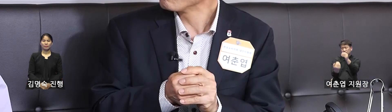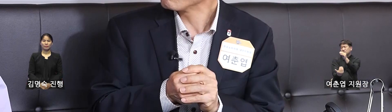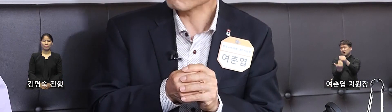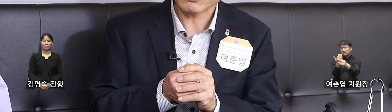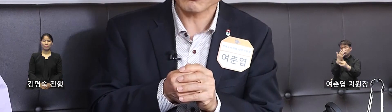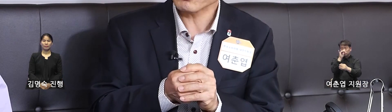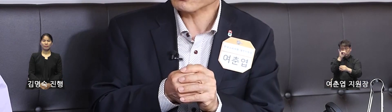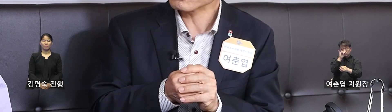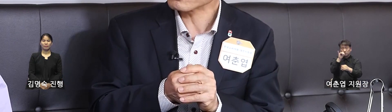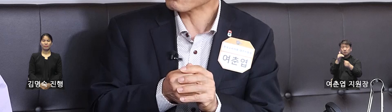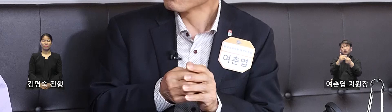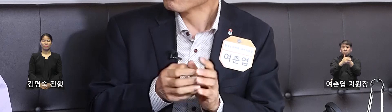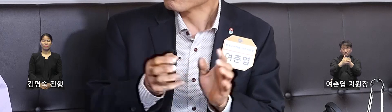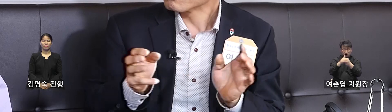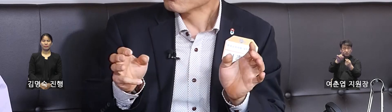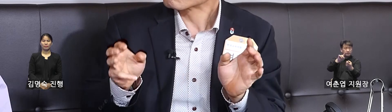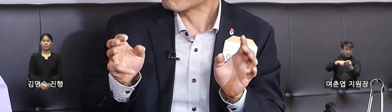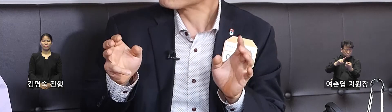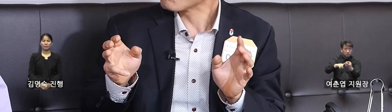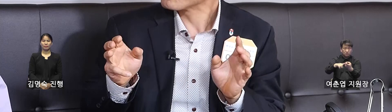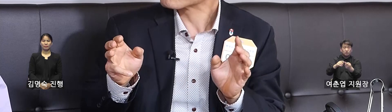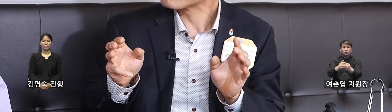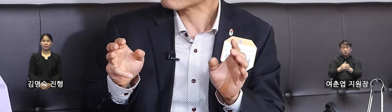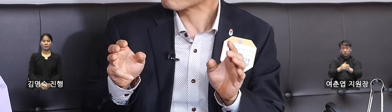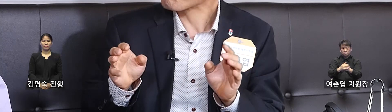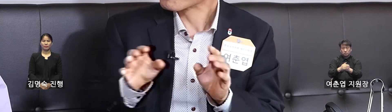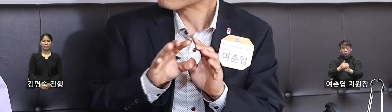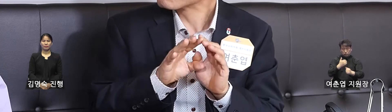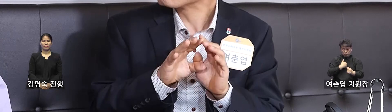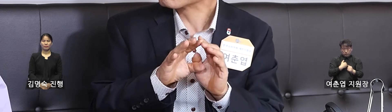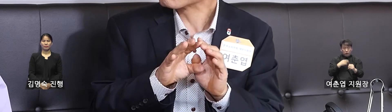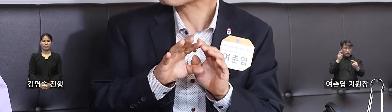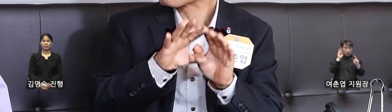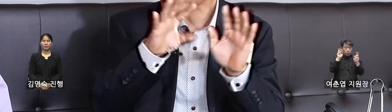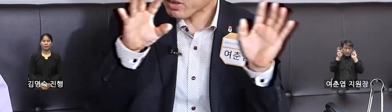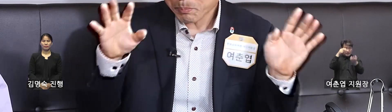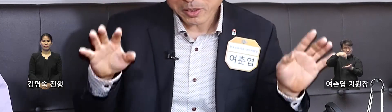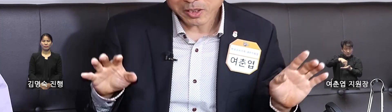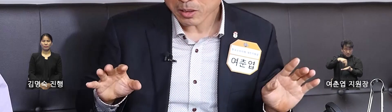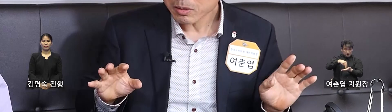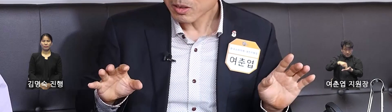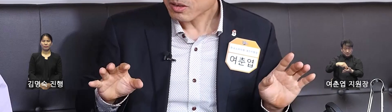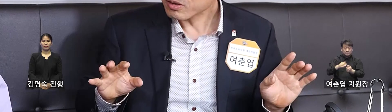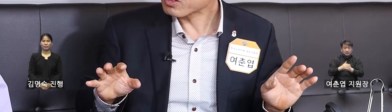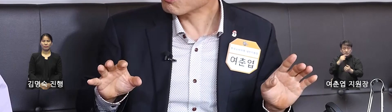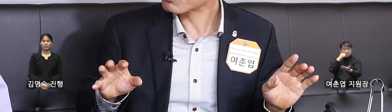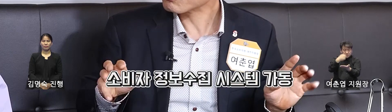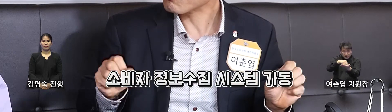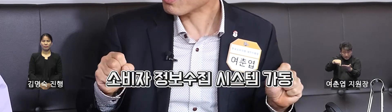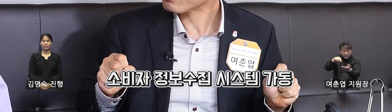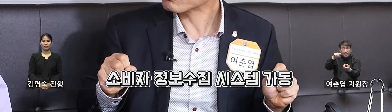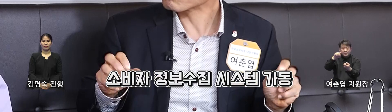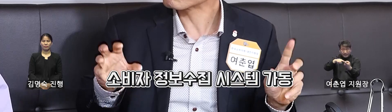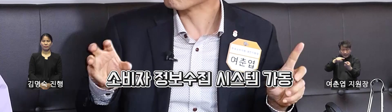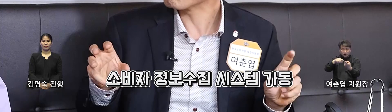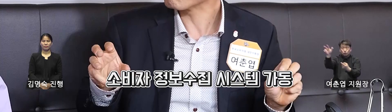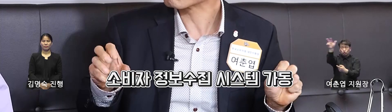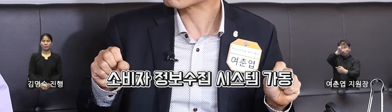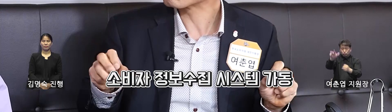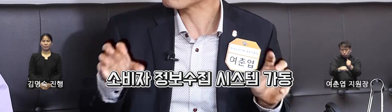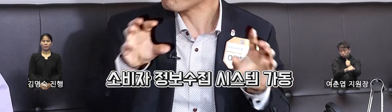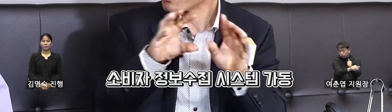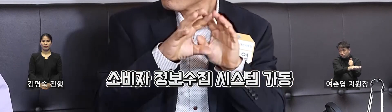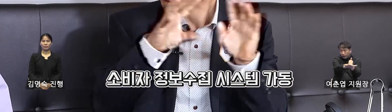거죠. 그러면은 이제 소비자원에서는 전국으로 그런 소비자 피해에 대한 네트워크와